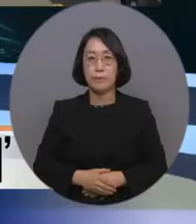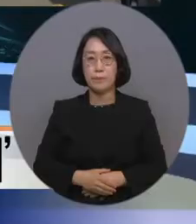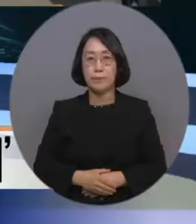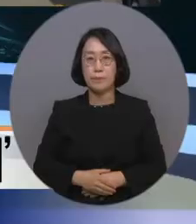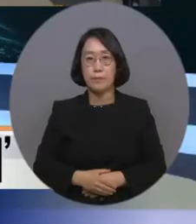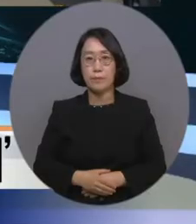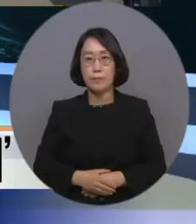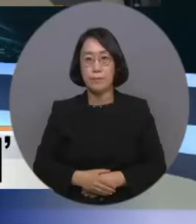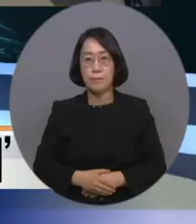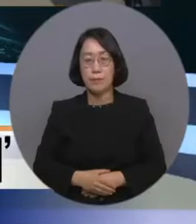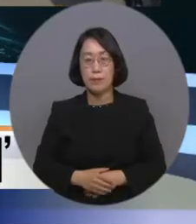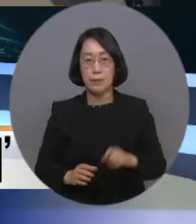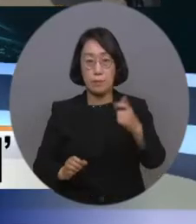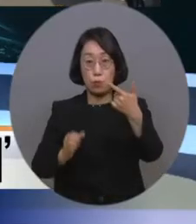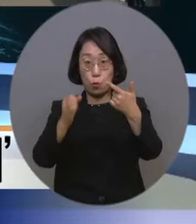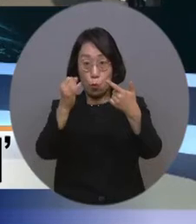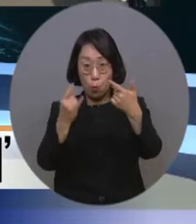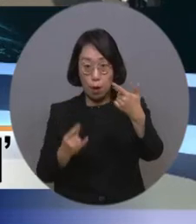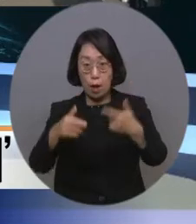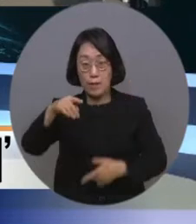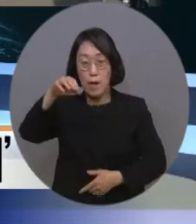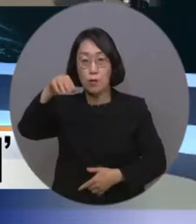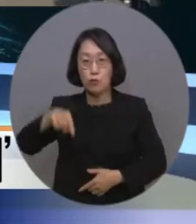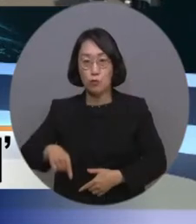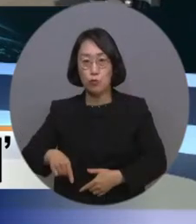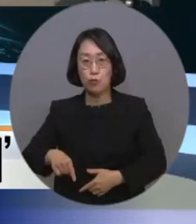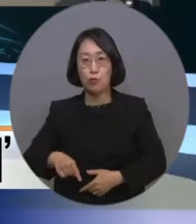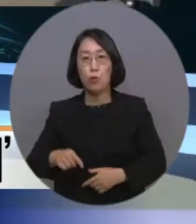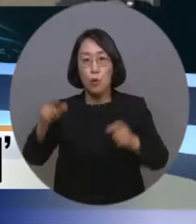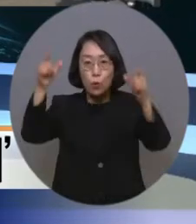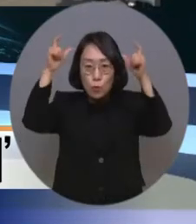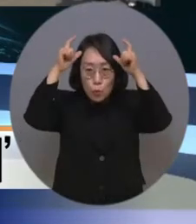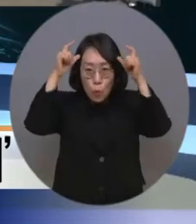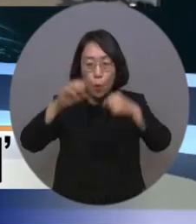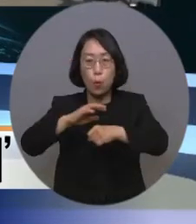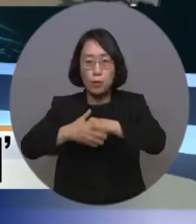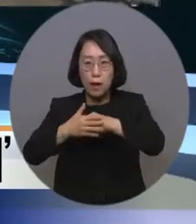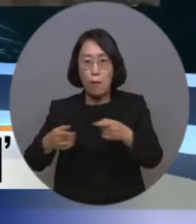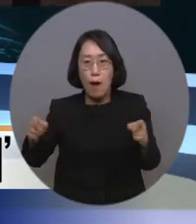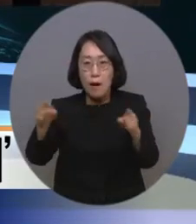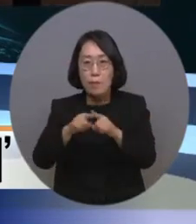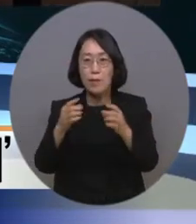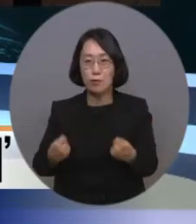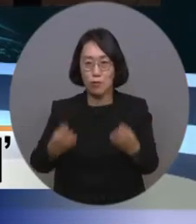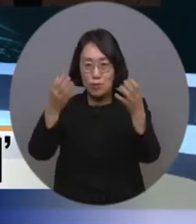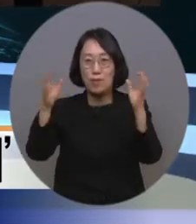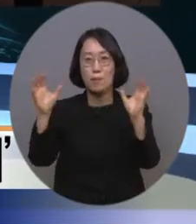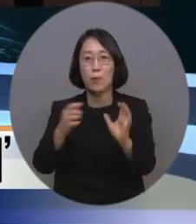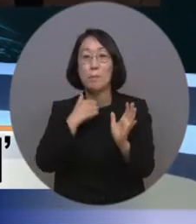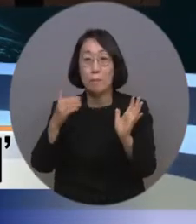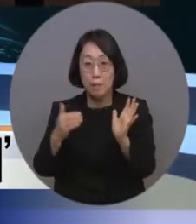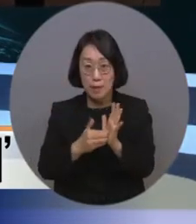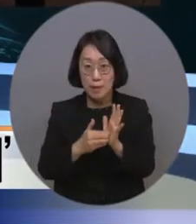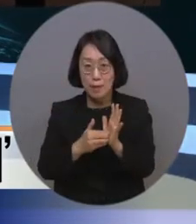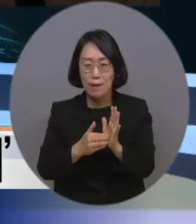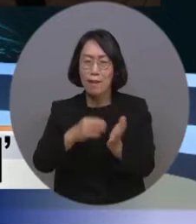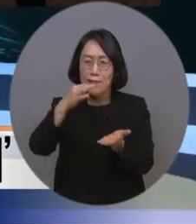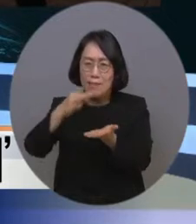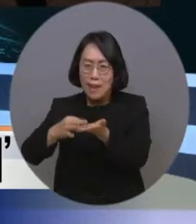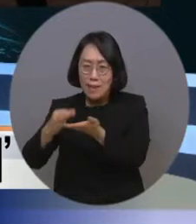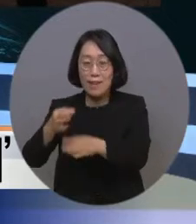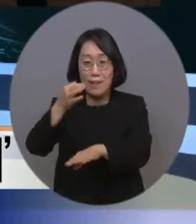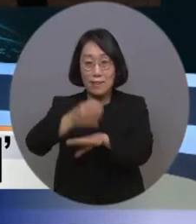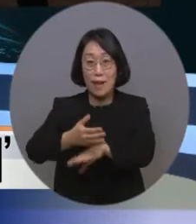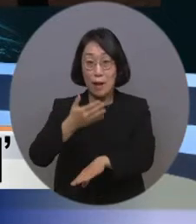제16회 장수 한우랑 사과랑 축제가 개최됐습니다. 신선한 농축산물을 저렴한 가격에 만날